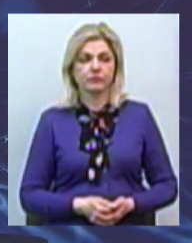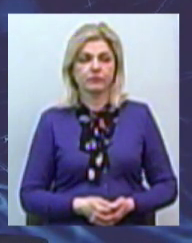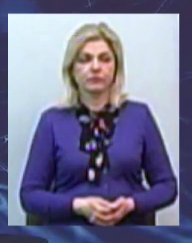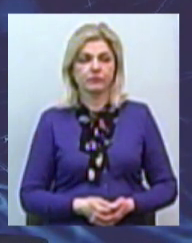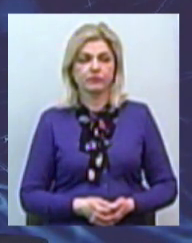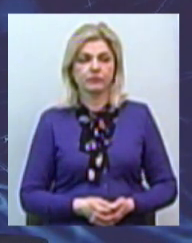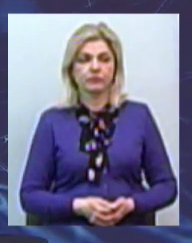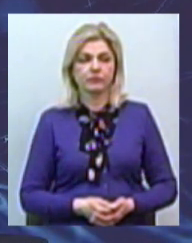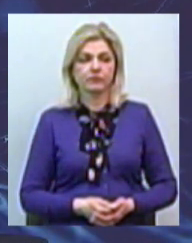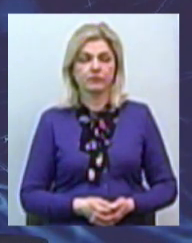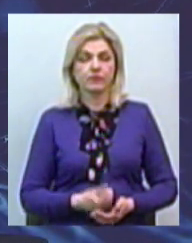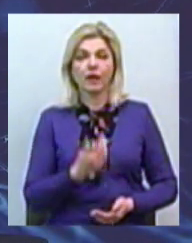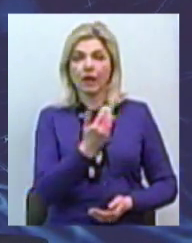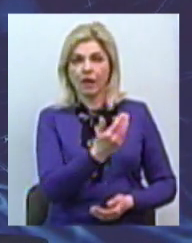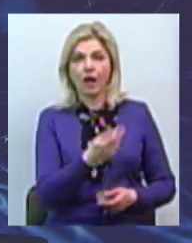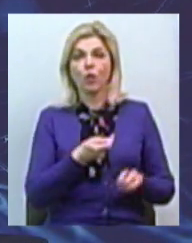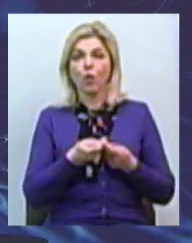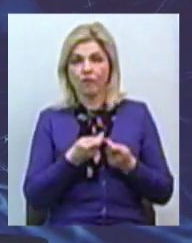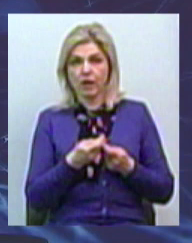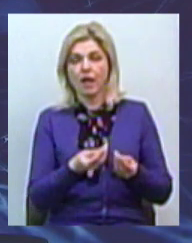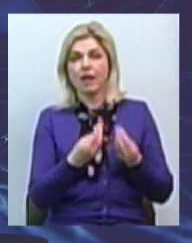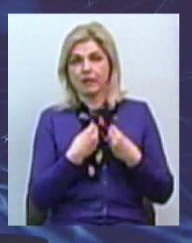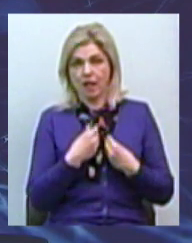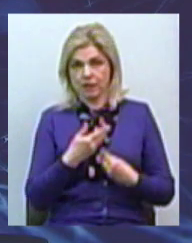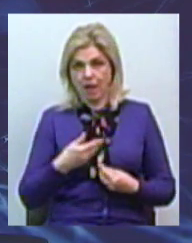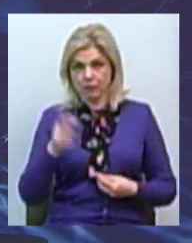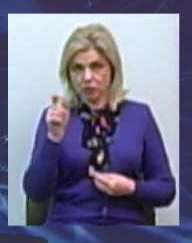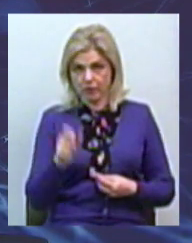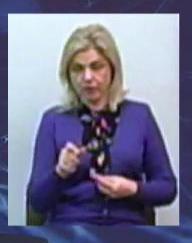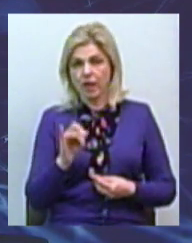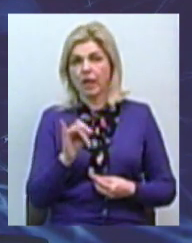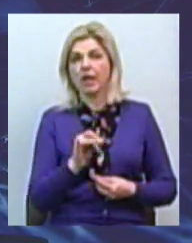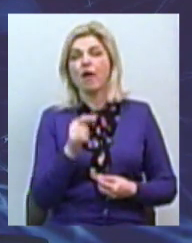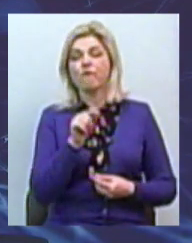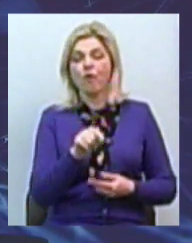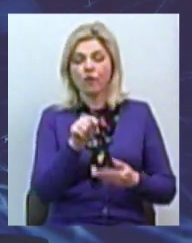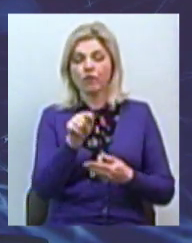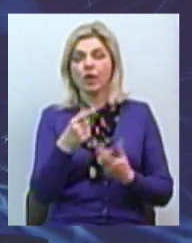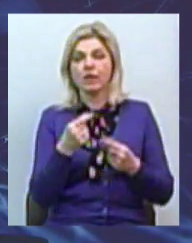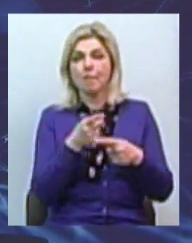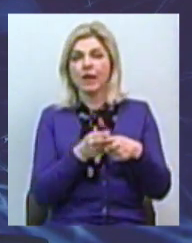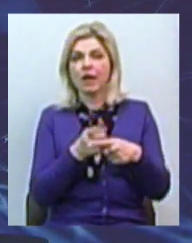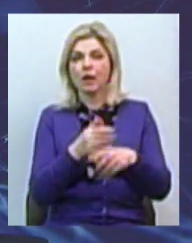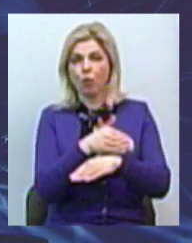керівництво надало нам людину, яка нам сказала, будете ставити ось там перехрестя, яких ми хотіли перекрити. Це було